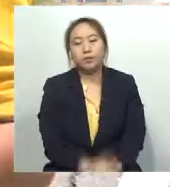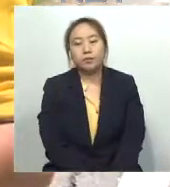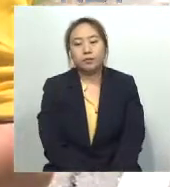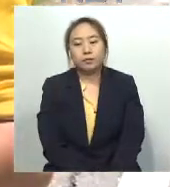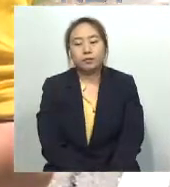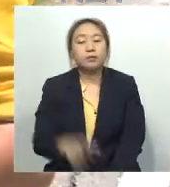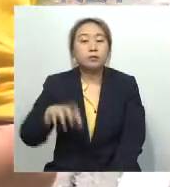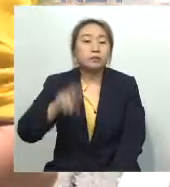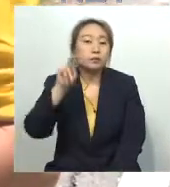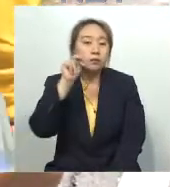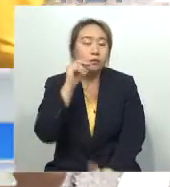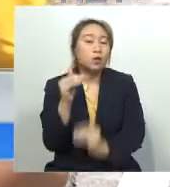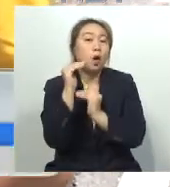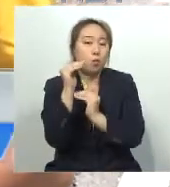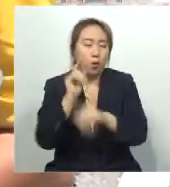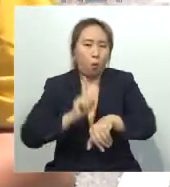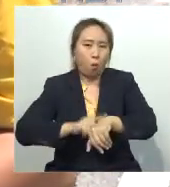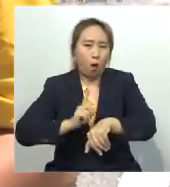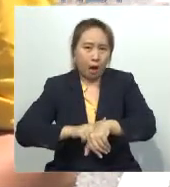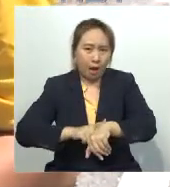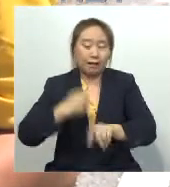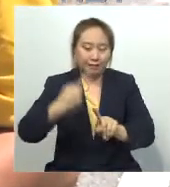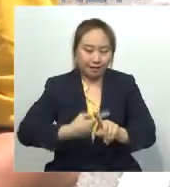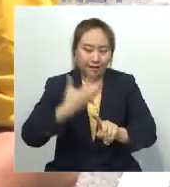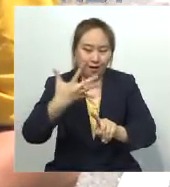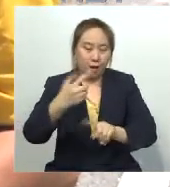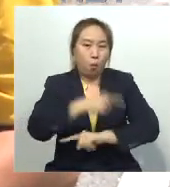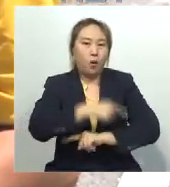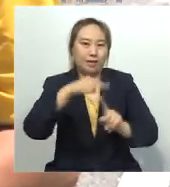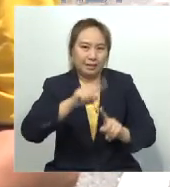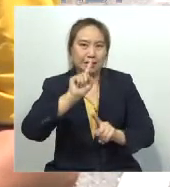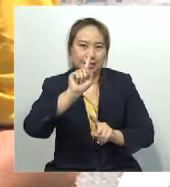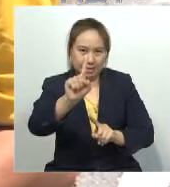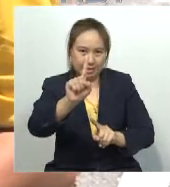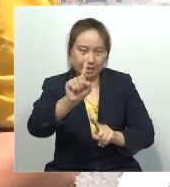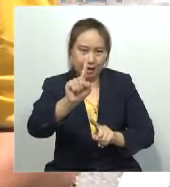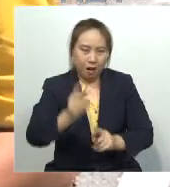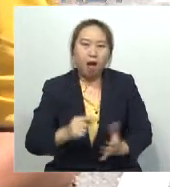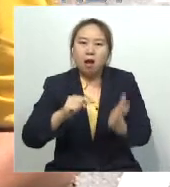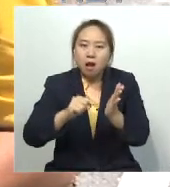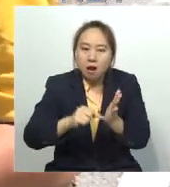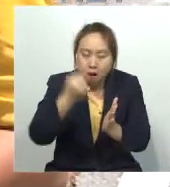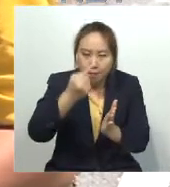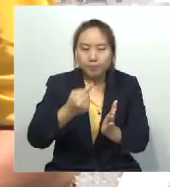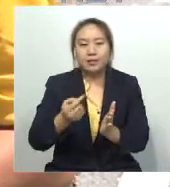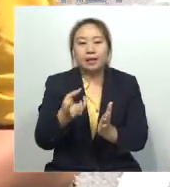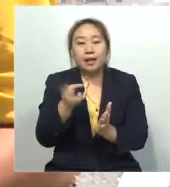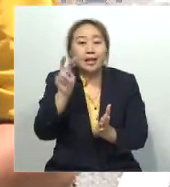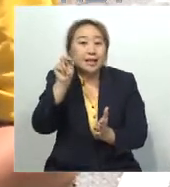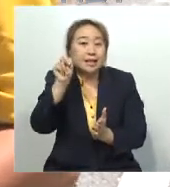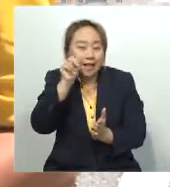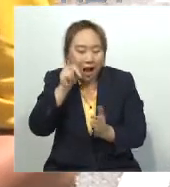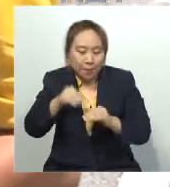กรมชลประทานได้กำหนดเงื่อนไขของเวลาในการที่1พฤษภาที่จะเป็นการให้สตาร์ทในเรื่องของการส่งน้ำให้กับพื้น